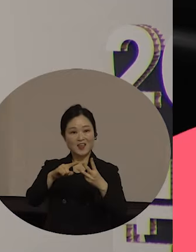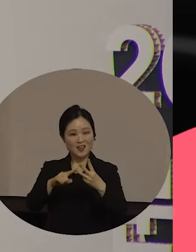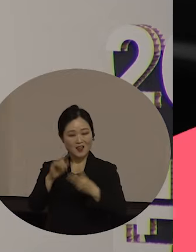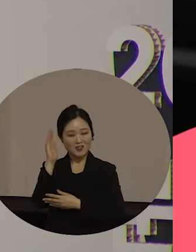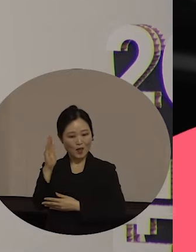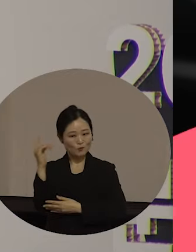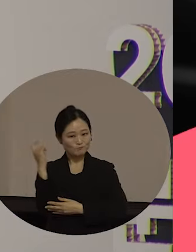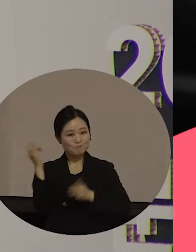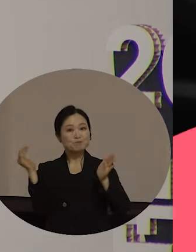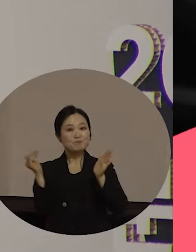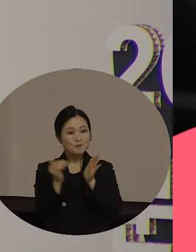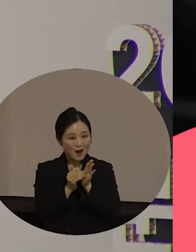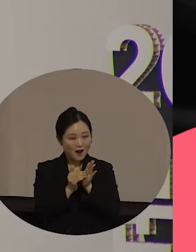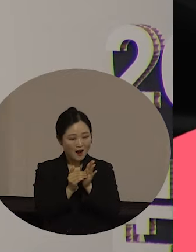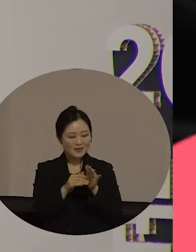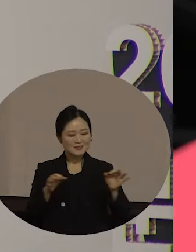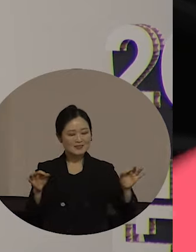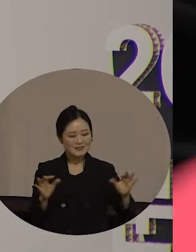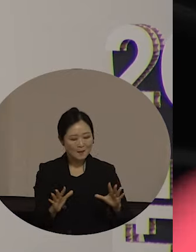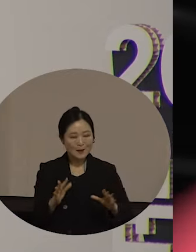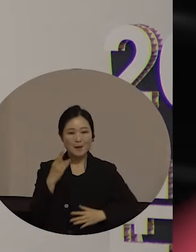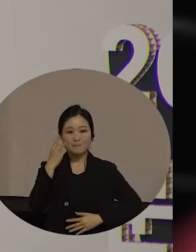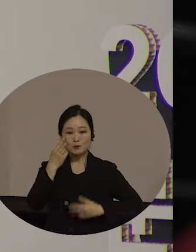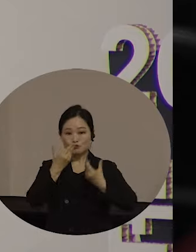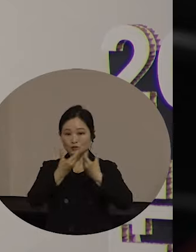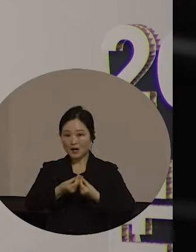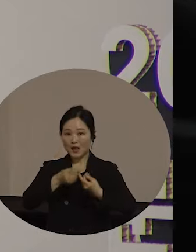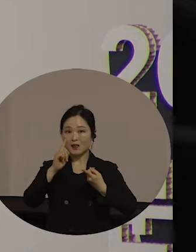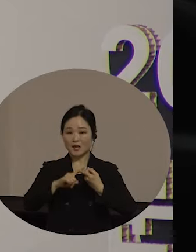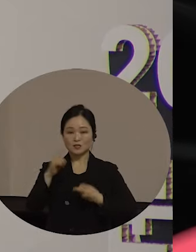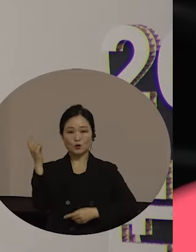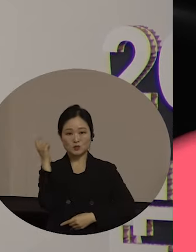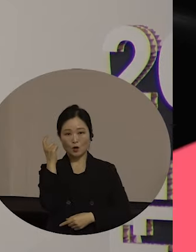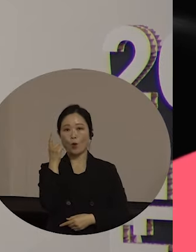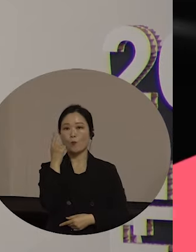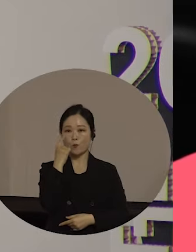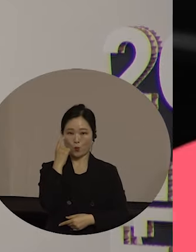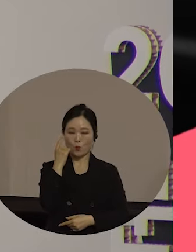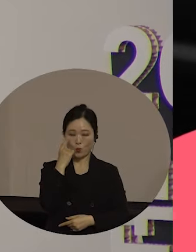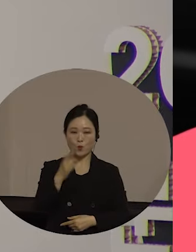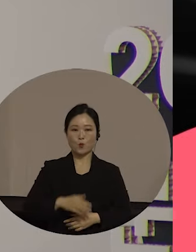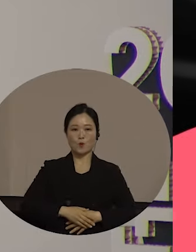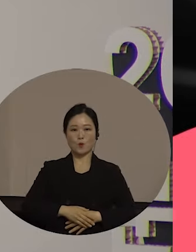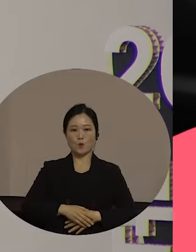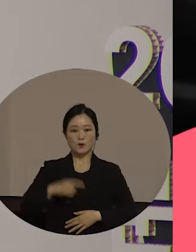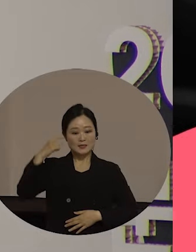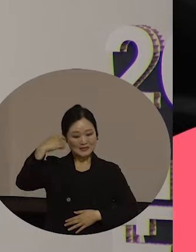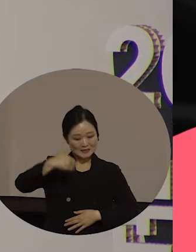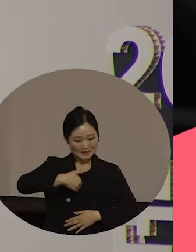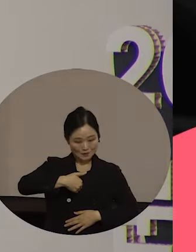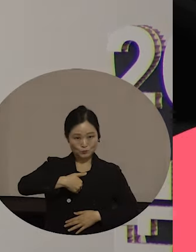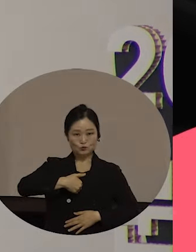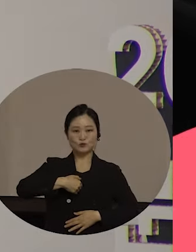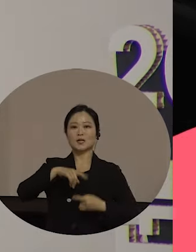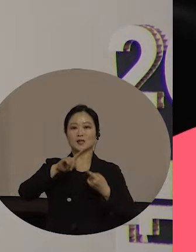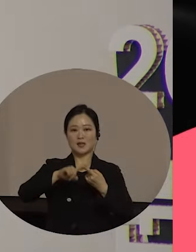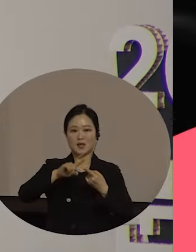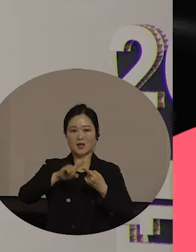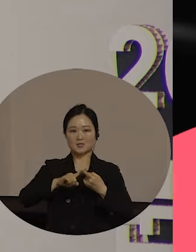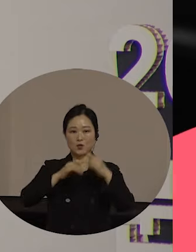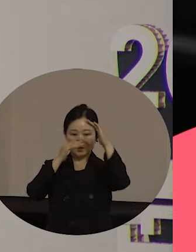그 미국의 사례에 대해서 잠깐 들어보고, 그 다음에 아까 질문 나온 부분 그런 거에 대해서 서로 이제 토론을